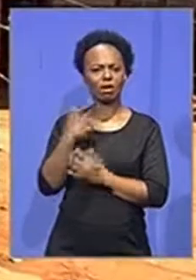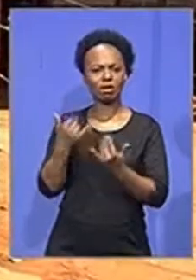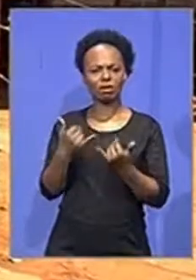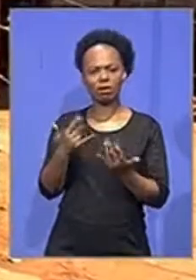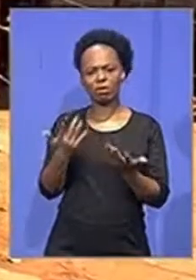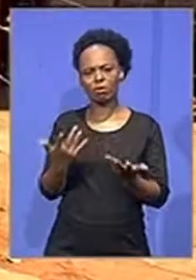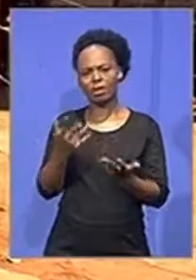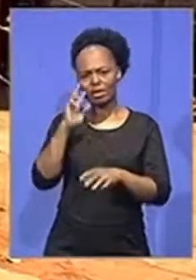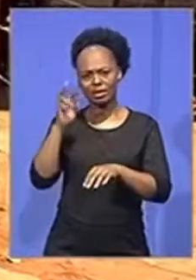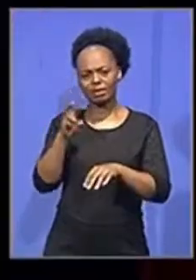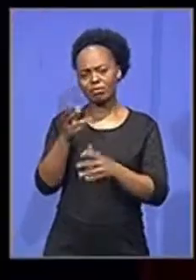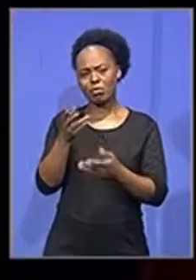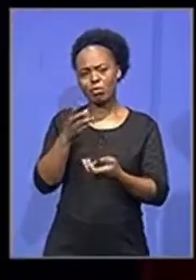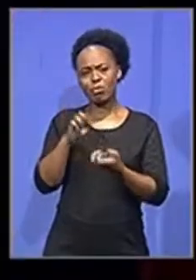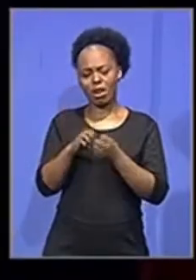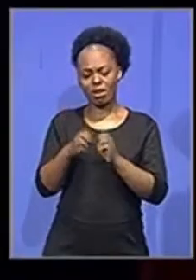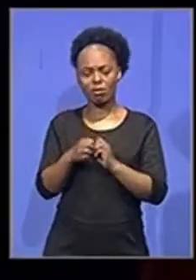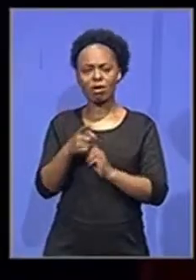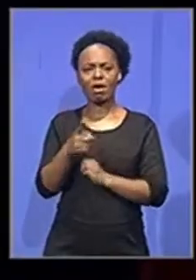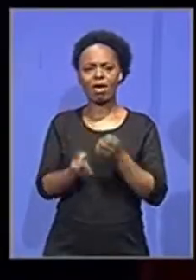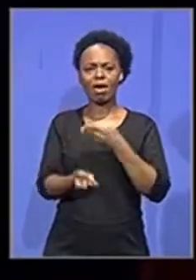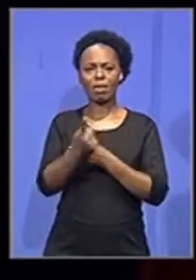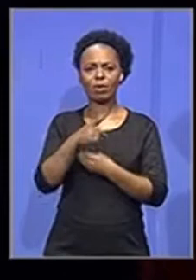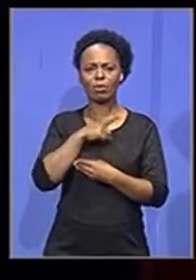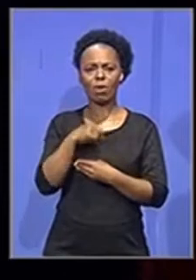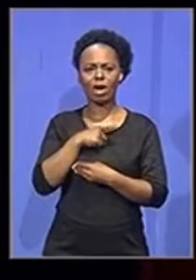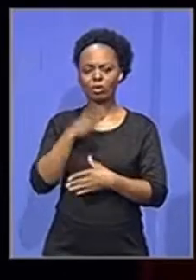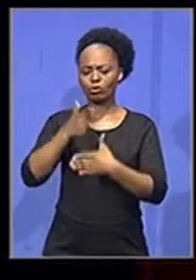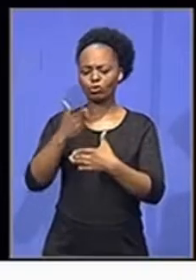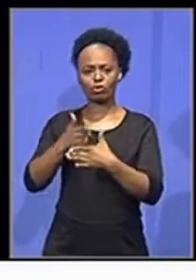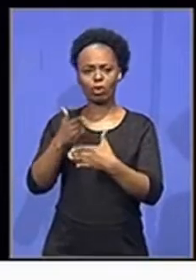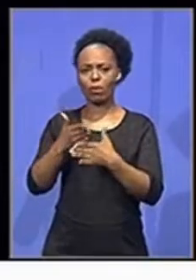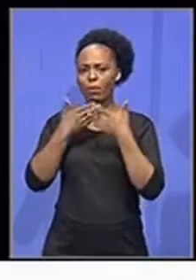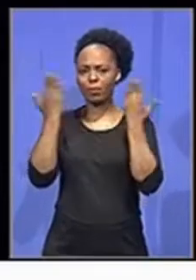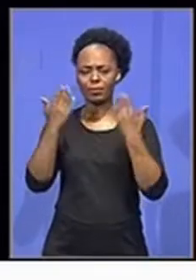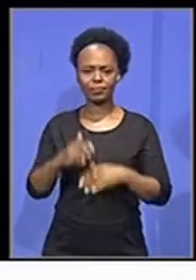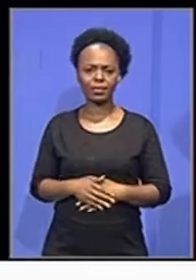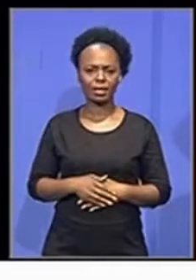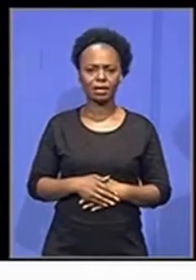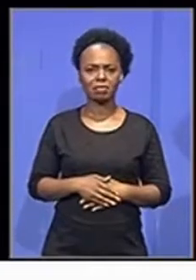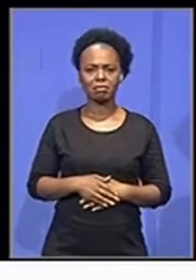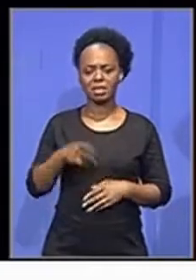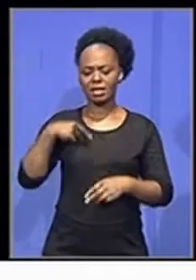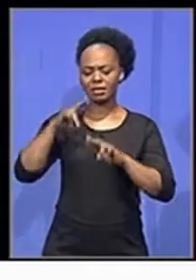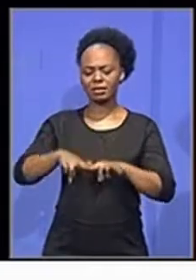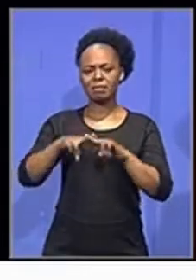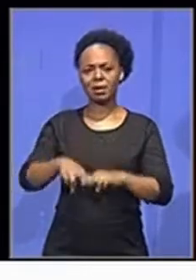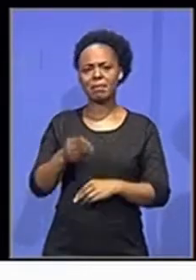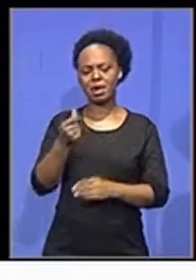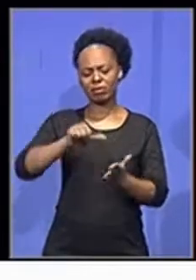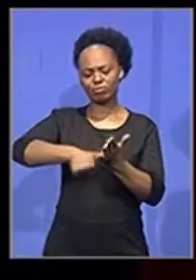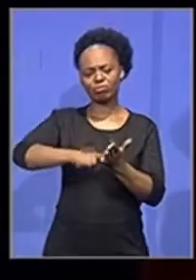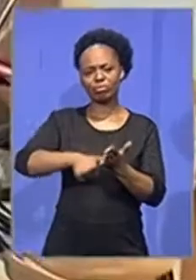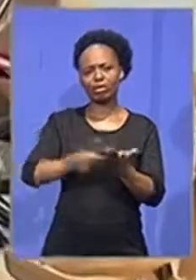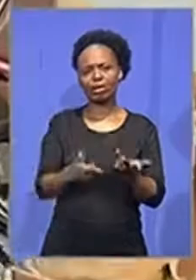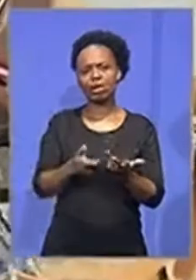felelwa ke tiro. Dijo go boima re dependetse mo tšheleteng ya batswadi ya modende di 350 tsela gore re kgone